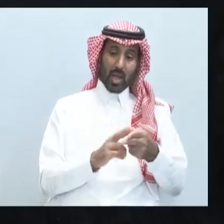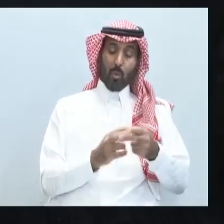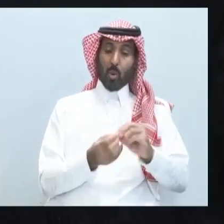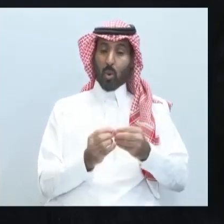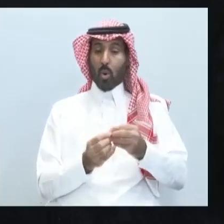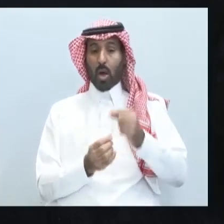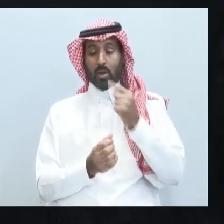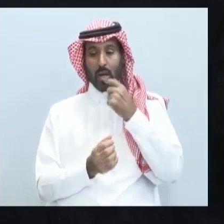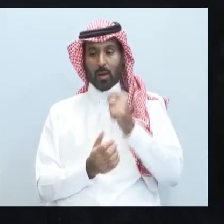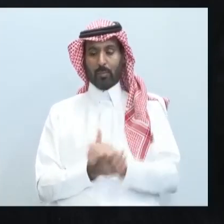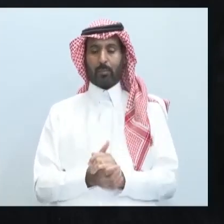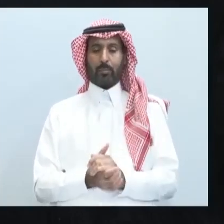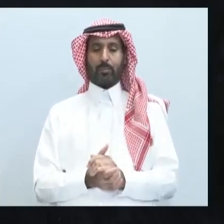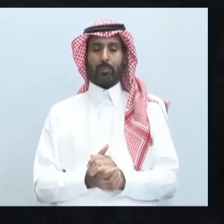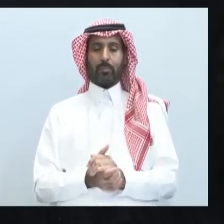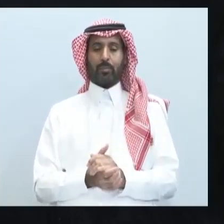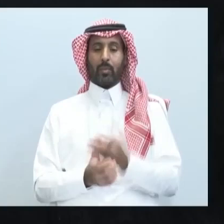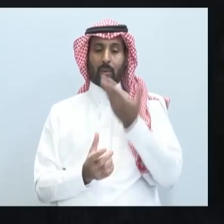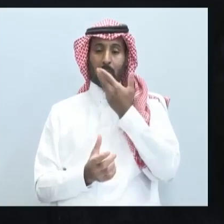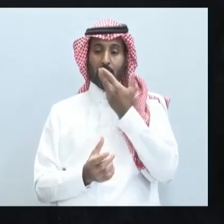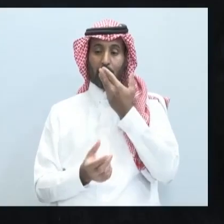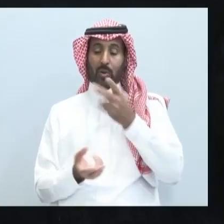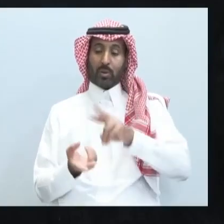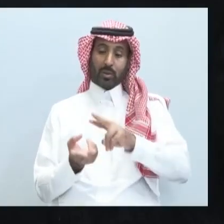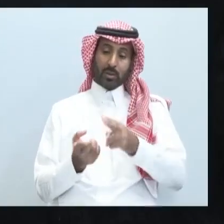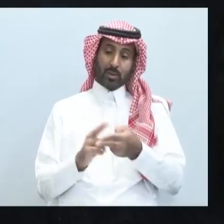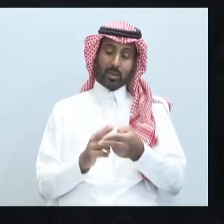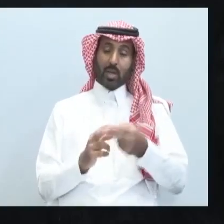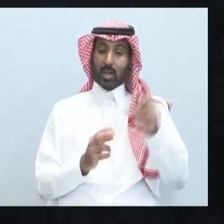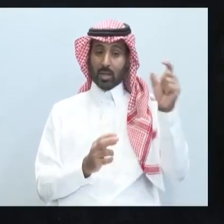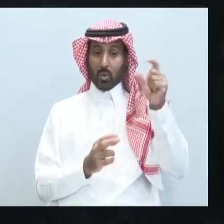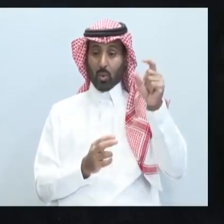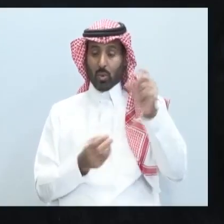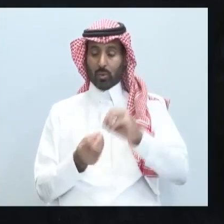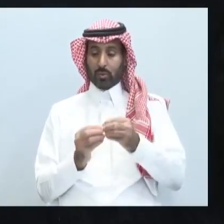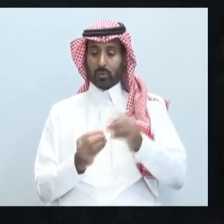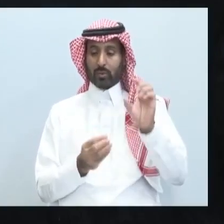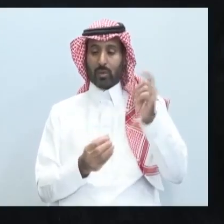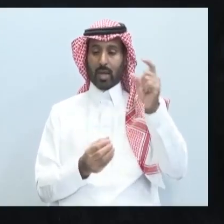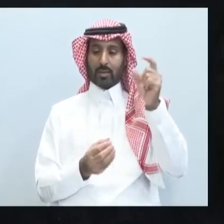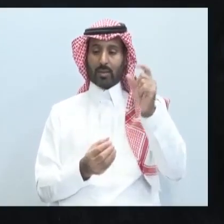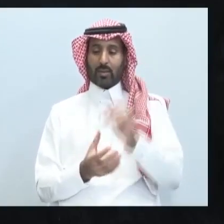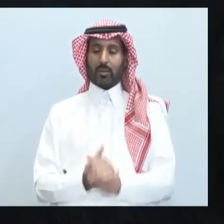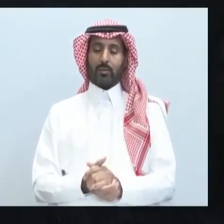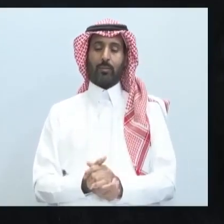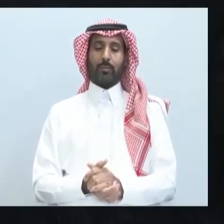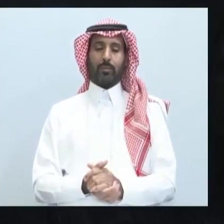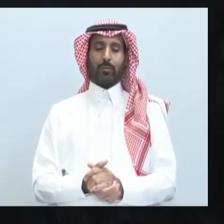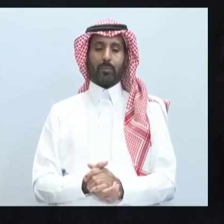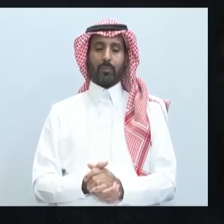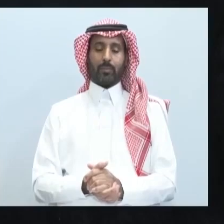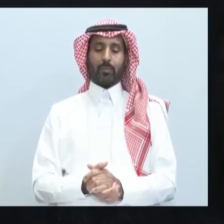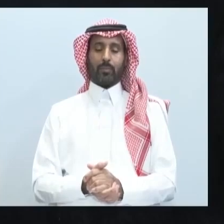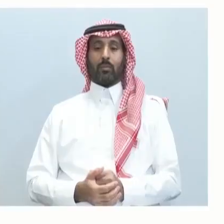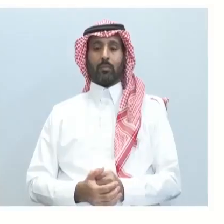بينما في القواعد لابد ان يتحول ورق لون او لون تباع الشمس الى ماذا الى ازرق